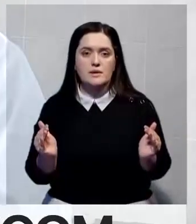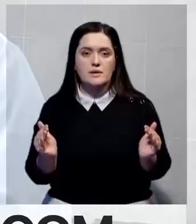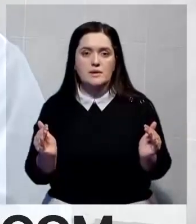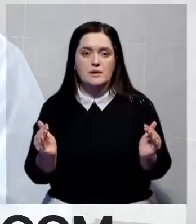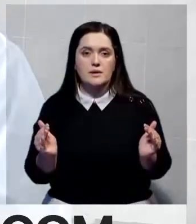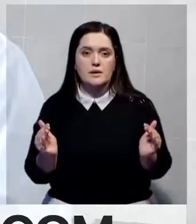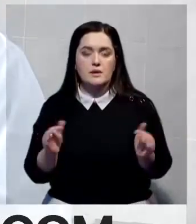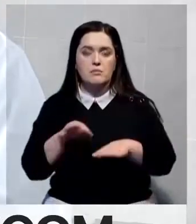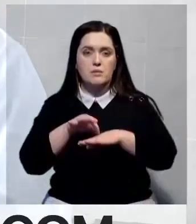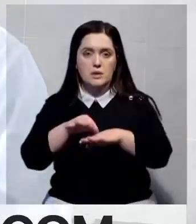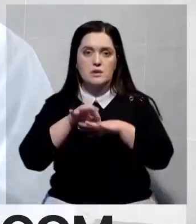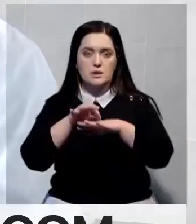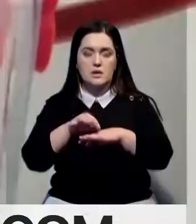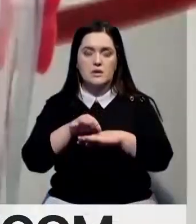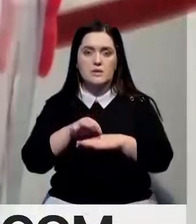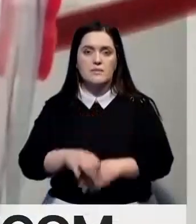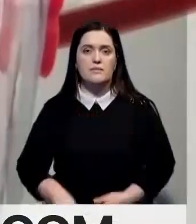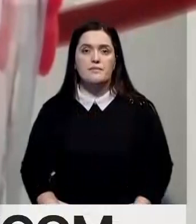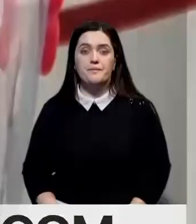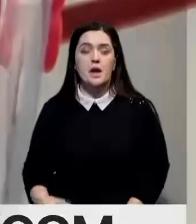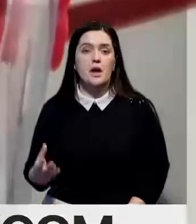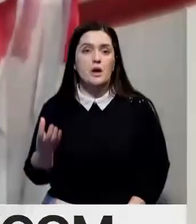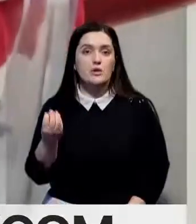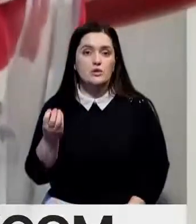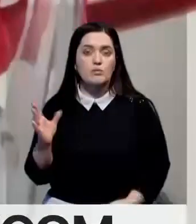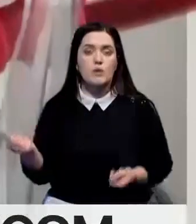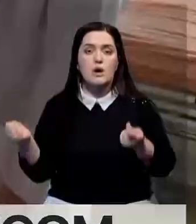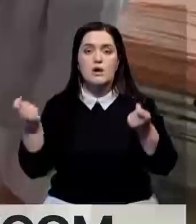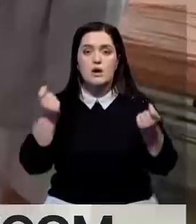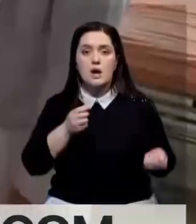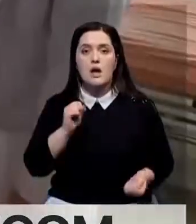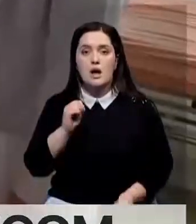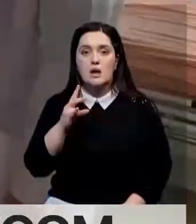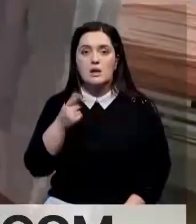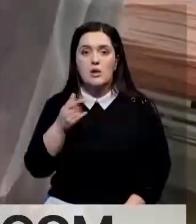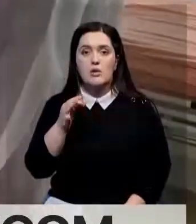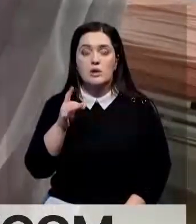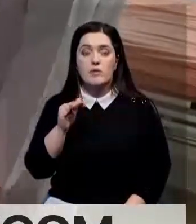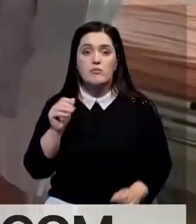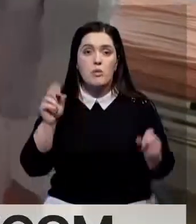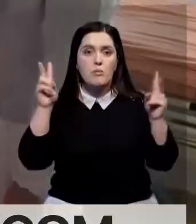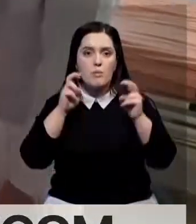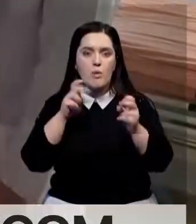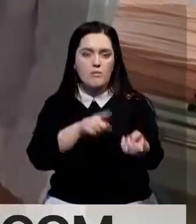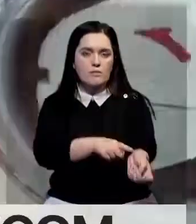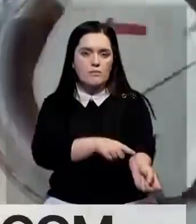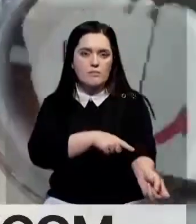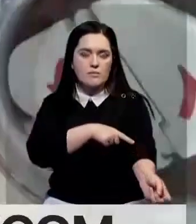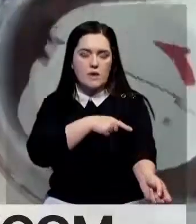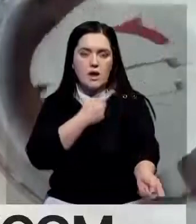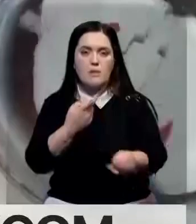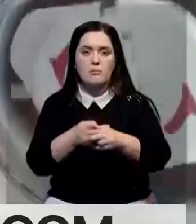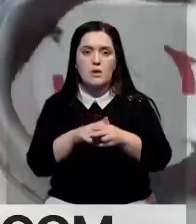чтобы привозили в ближайшие районы. А еще в больницу доставят ангиограф. С его помощью пациентам смогут проверять сосудистую систему и